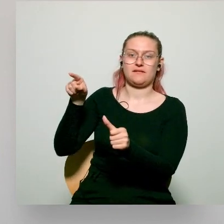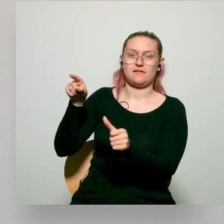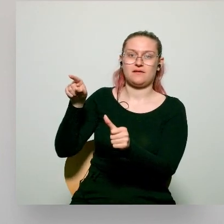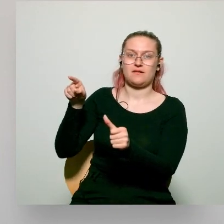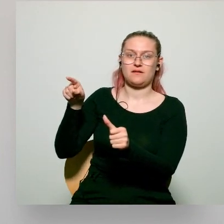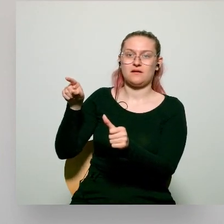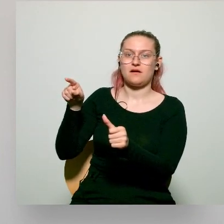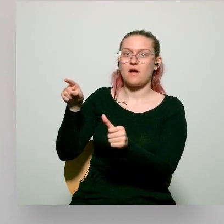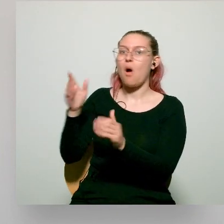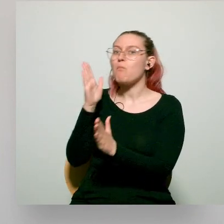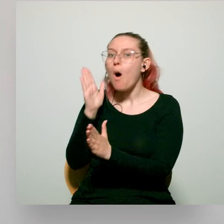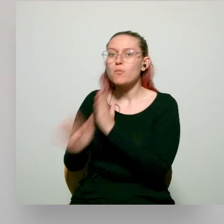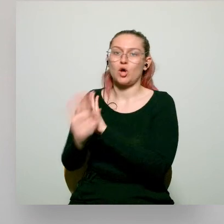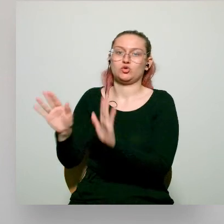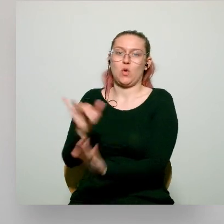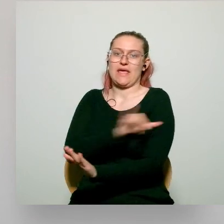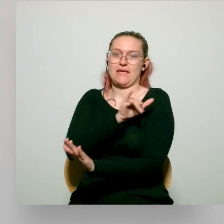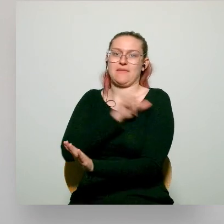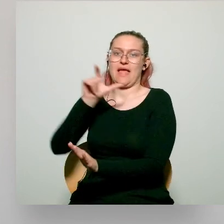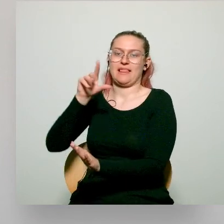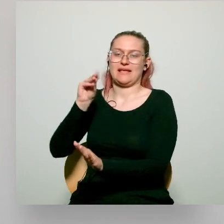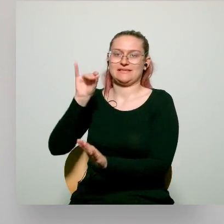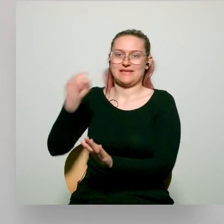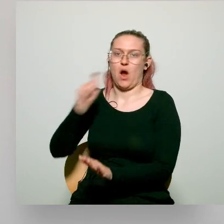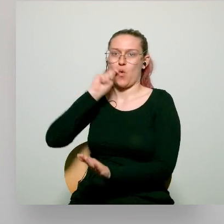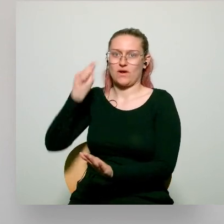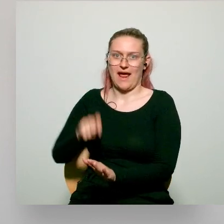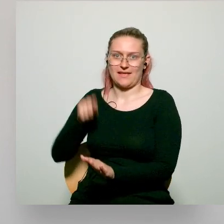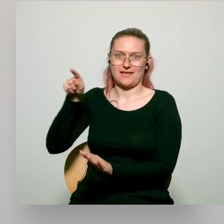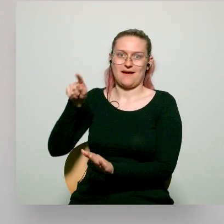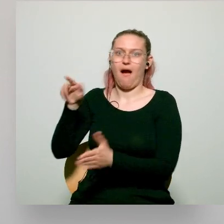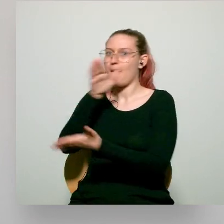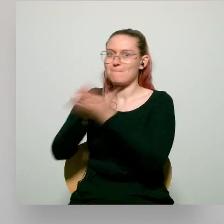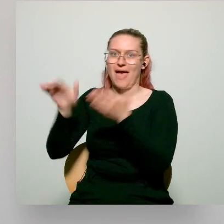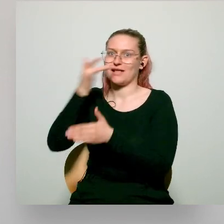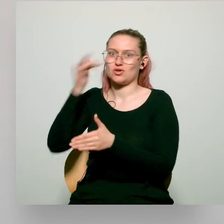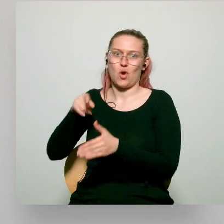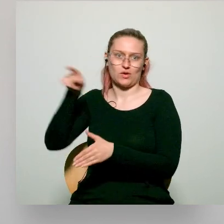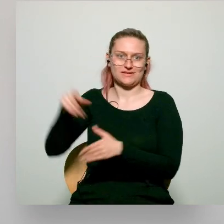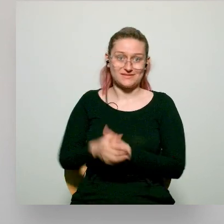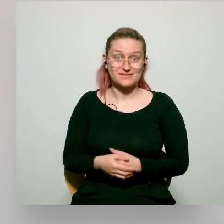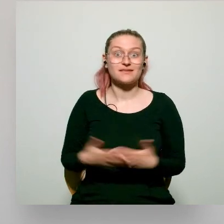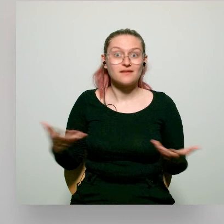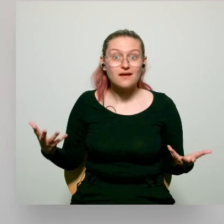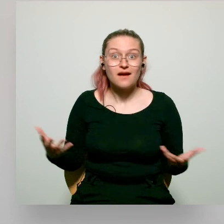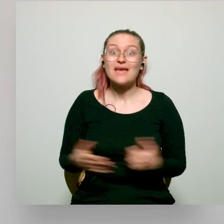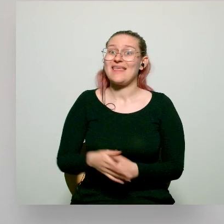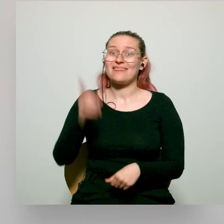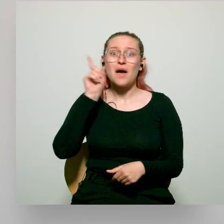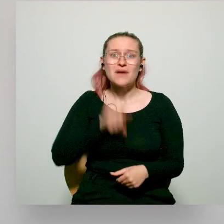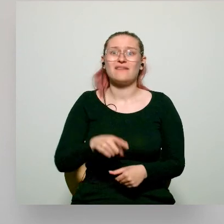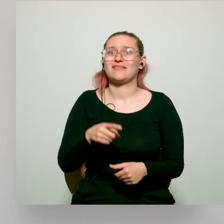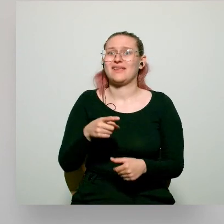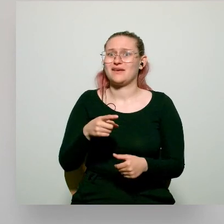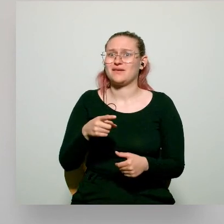i do tego trzeba było bomb i rakiet balistycznych, by sam